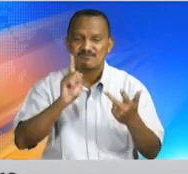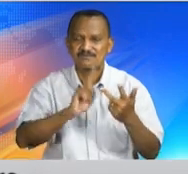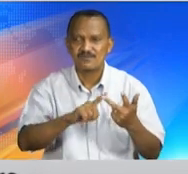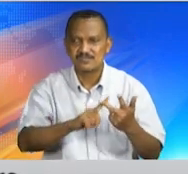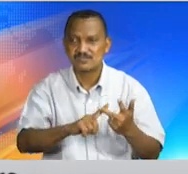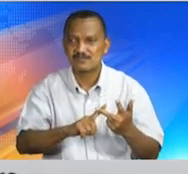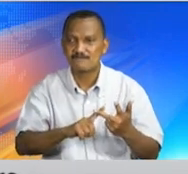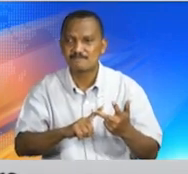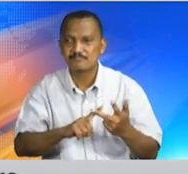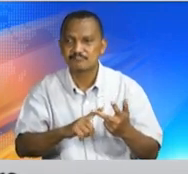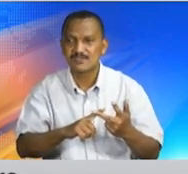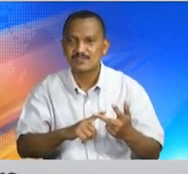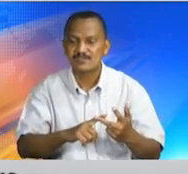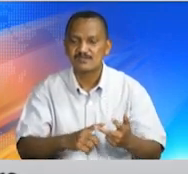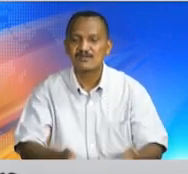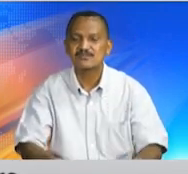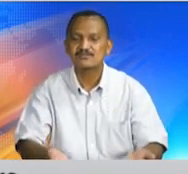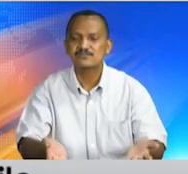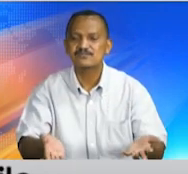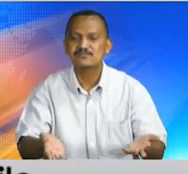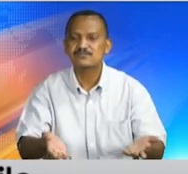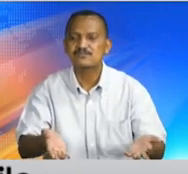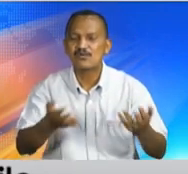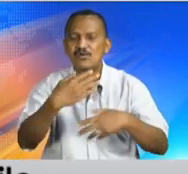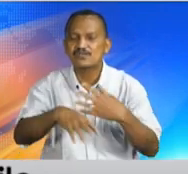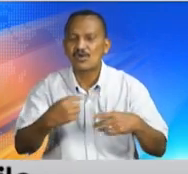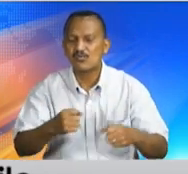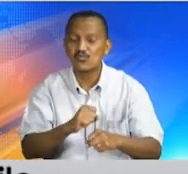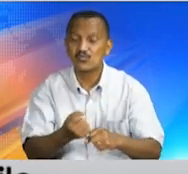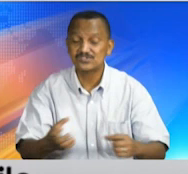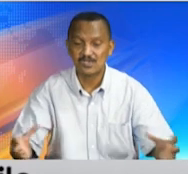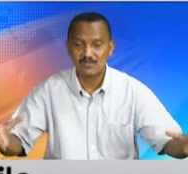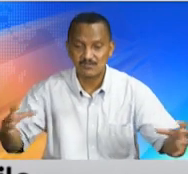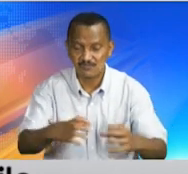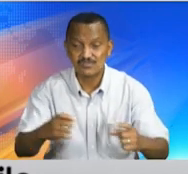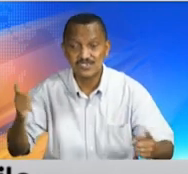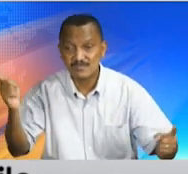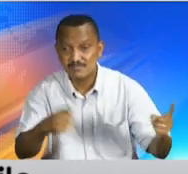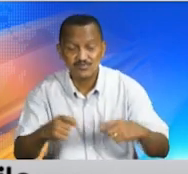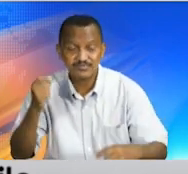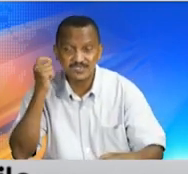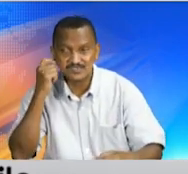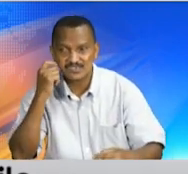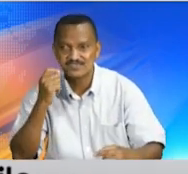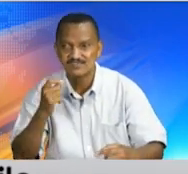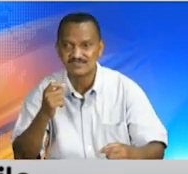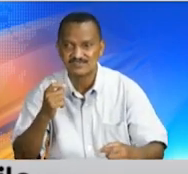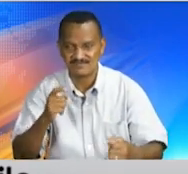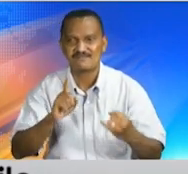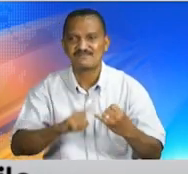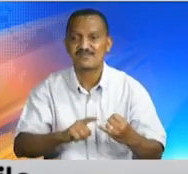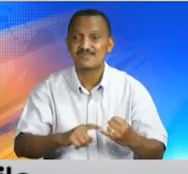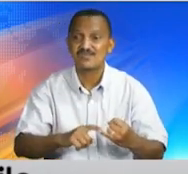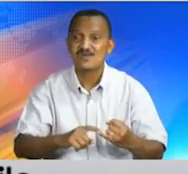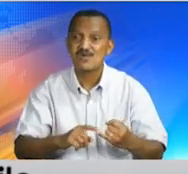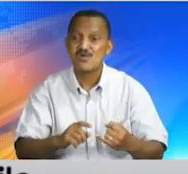fahatelo a dia ny fampivondronana an'ireo mpiompy. Rehefa mivondrona ny mpiompy a mora ny mametoana azy ireo